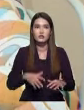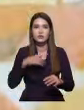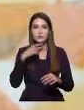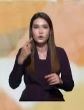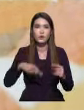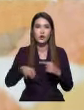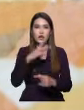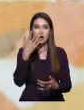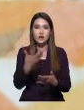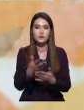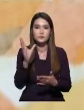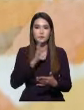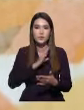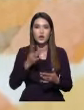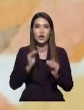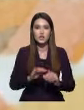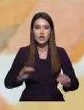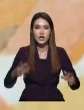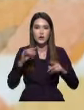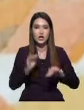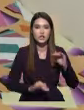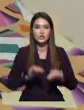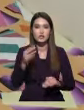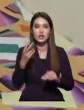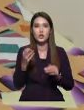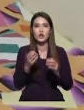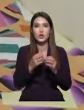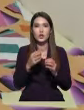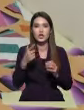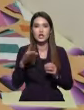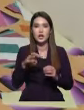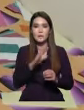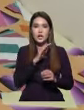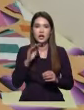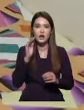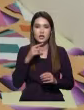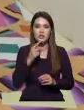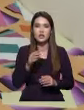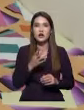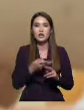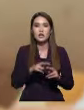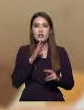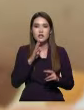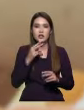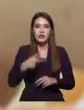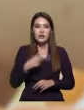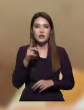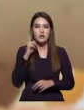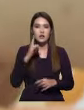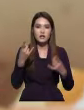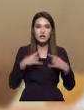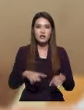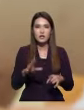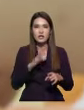Туғанда 963 грамм болған сәбидің салмағы қазір 2 келі 200 грамм. Анасының айтуынша қызы 27 аптада туып, арнайы медициналық құрылғыда